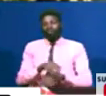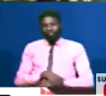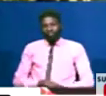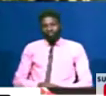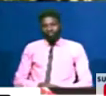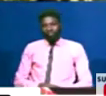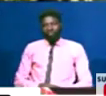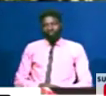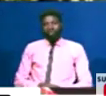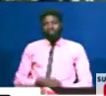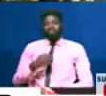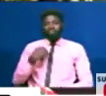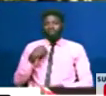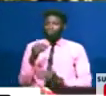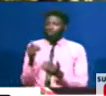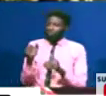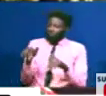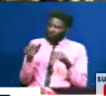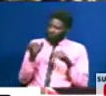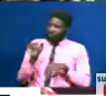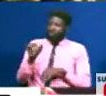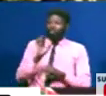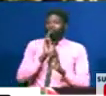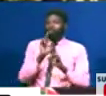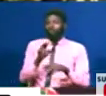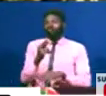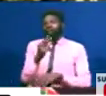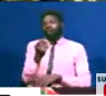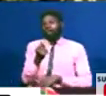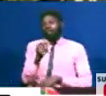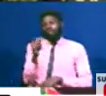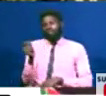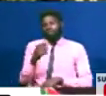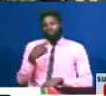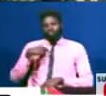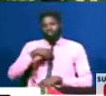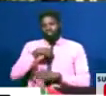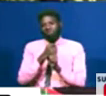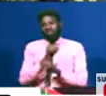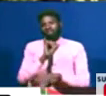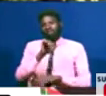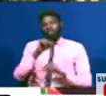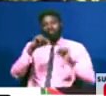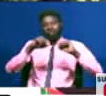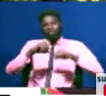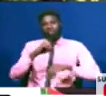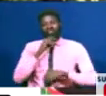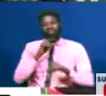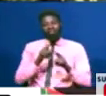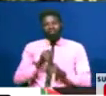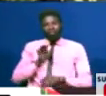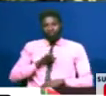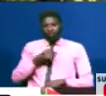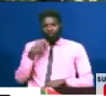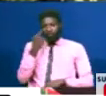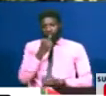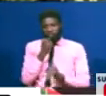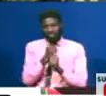in the next 2.5 months so that we can make it possible for the men and women who do this great